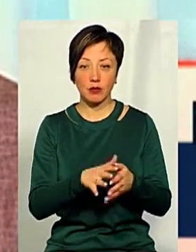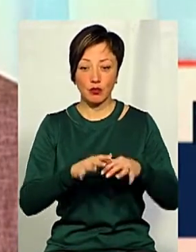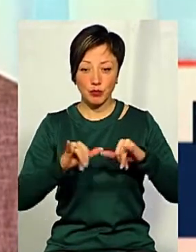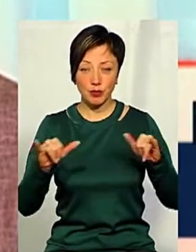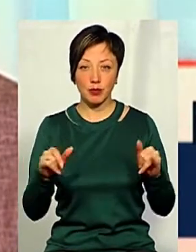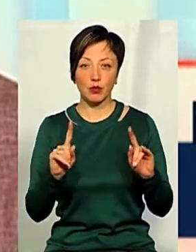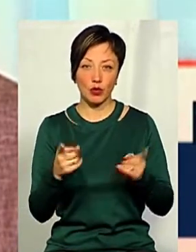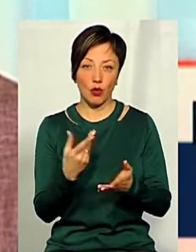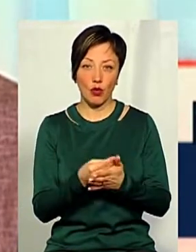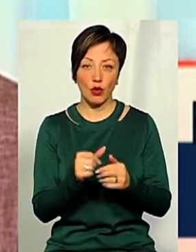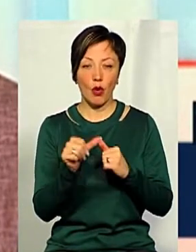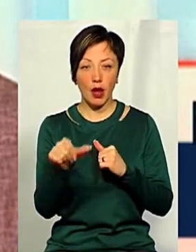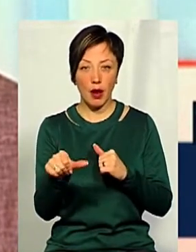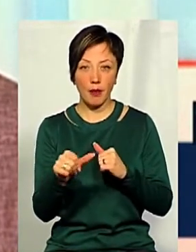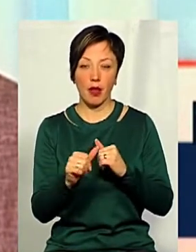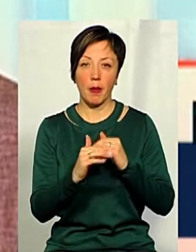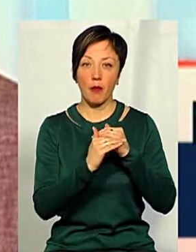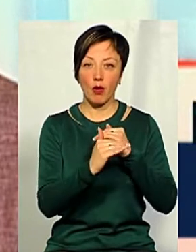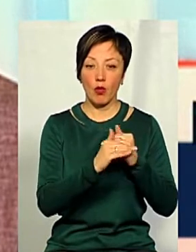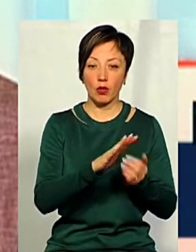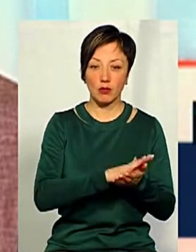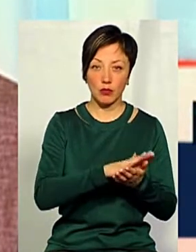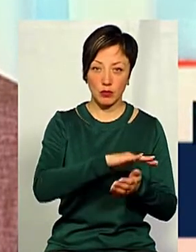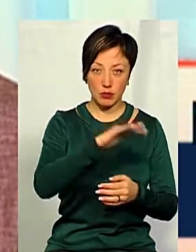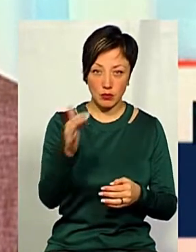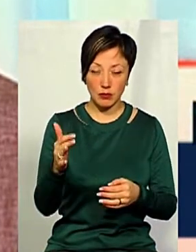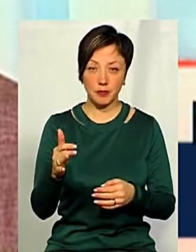коштувати окремо на полігон твердих побутових відходів